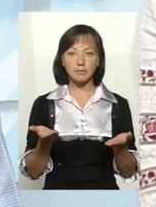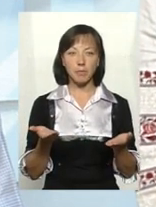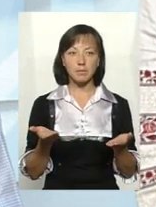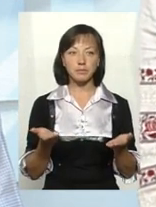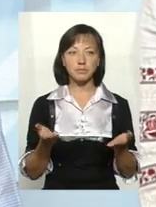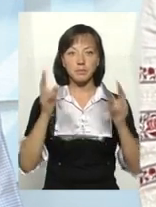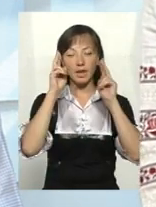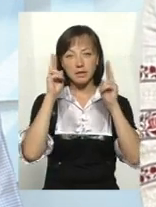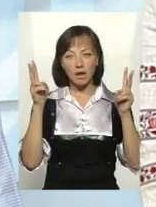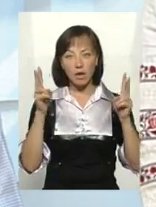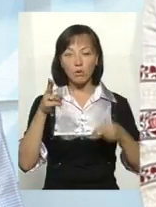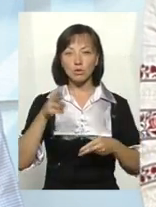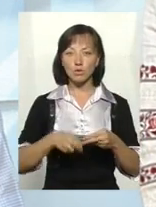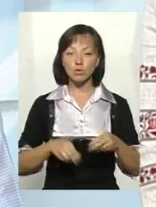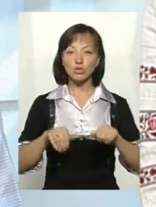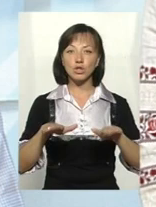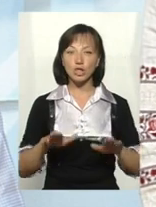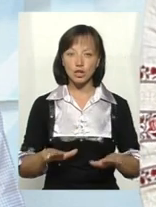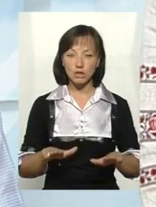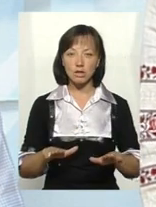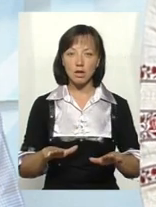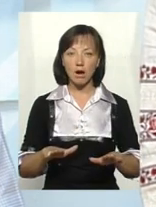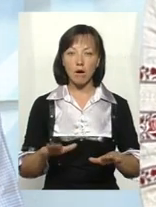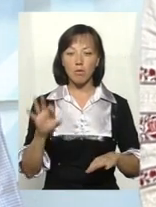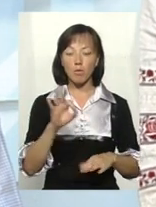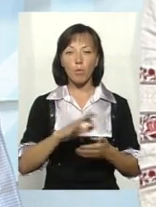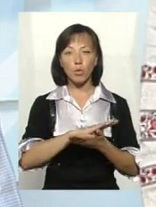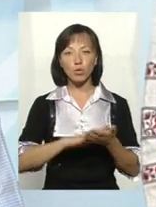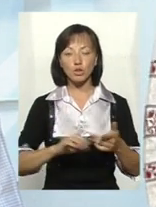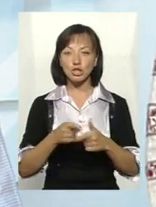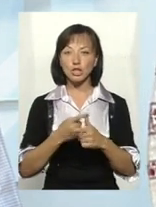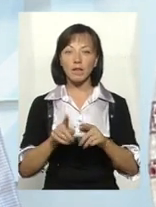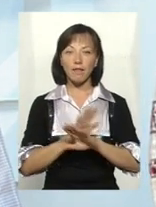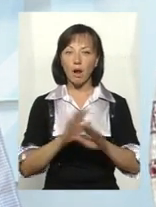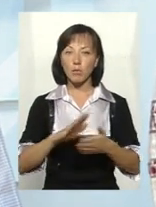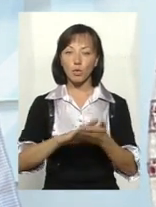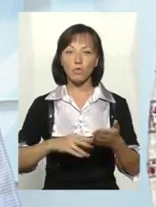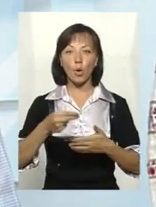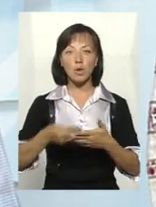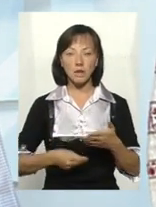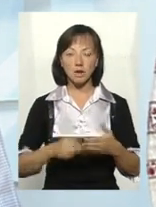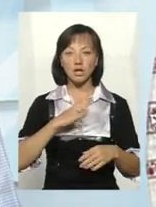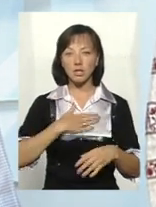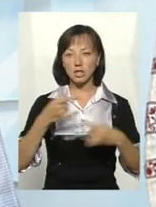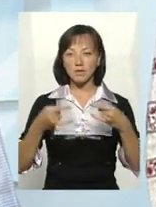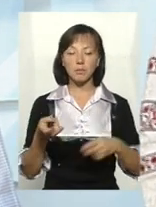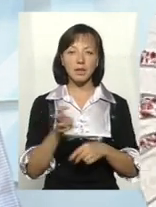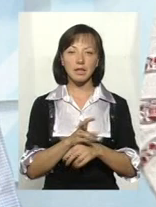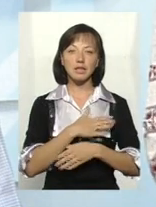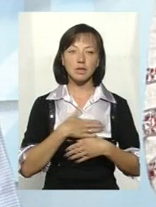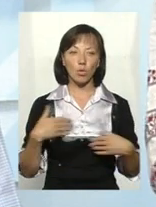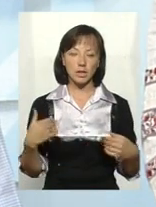не знаючи остаточного рішення, остаточного вердикту щодо продовження чи не продовження їм контракту, на наш ефір прийти не